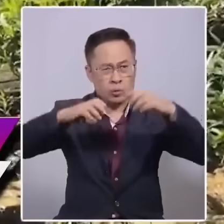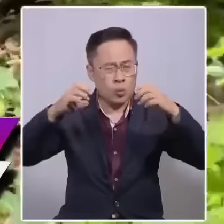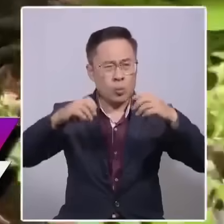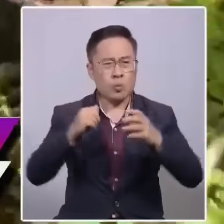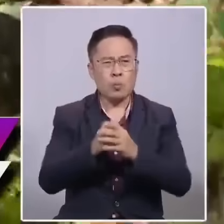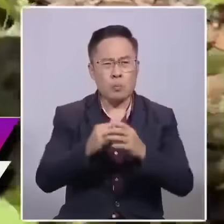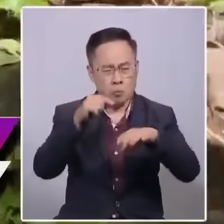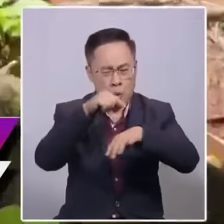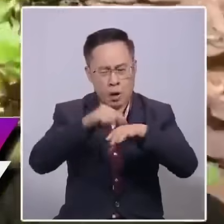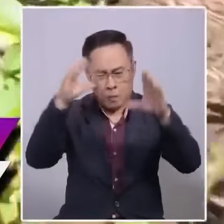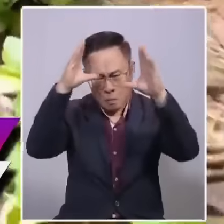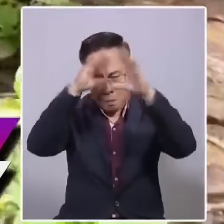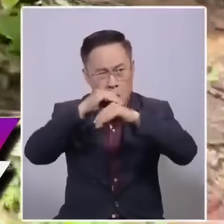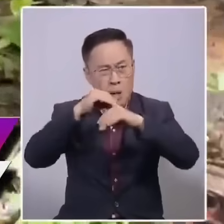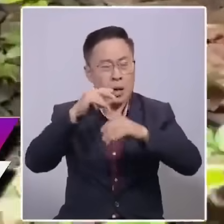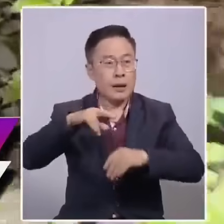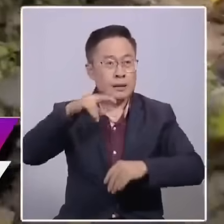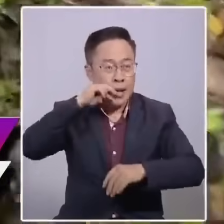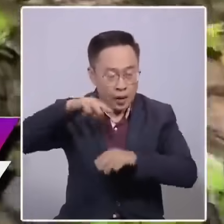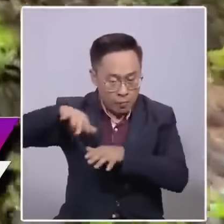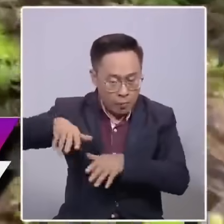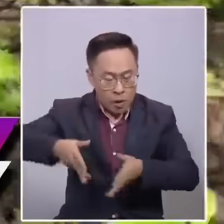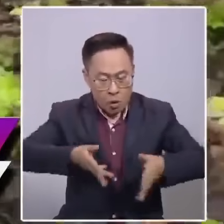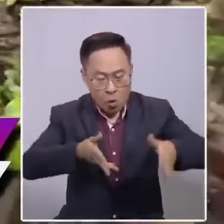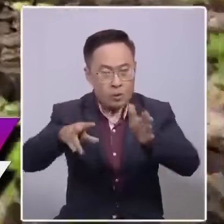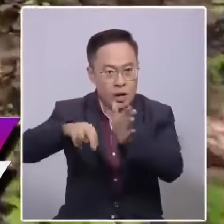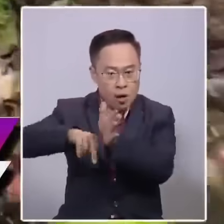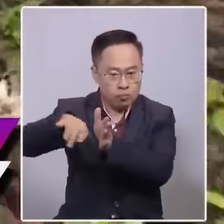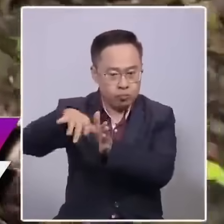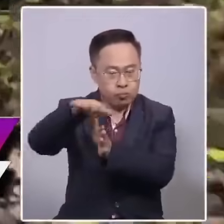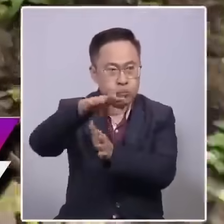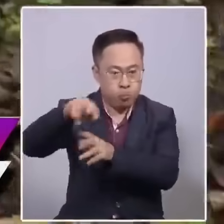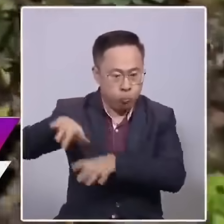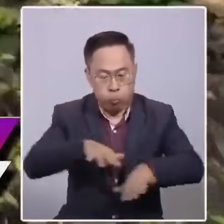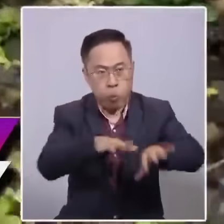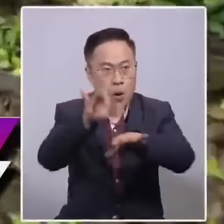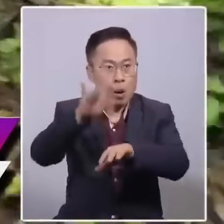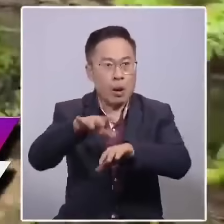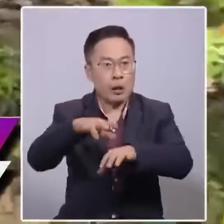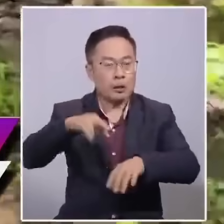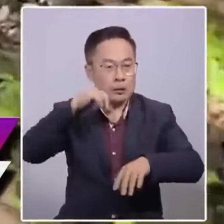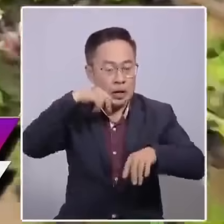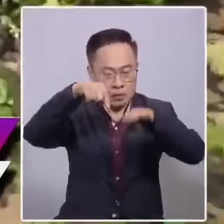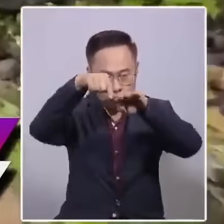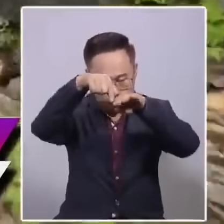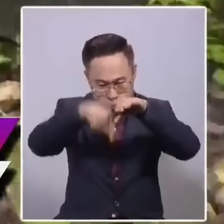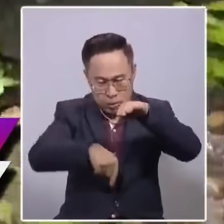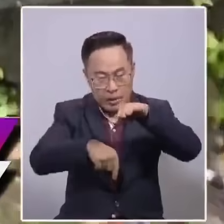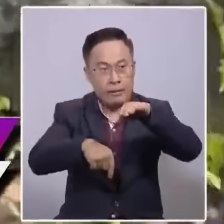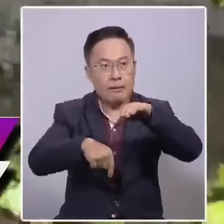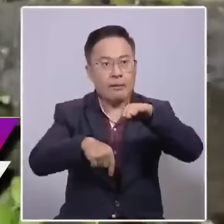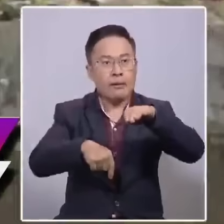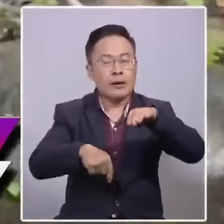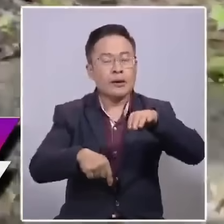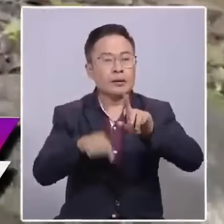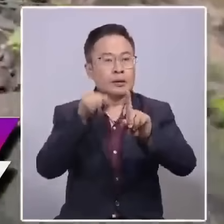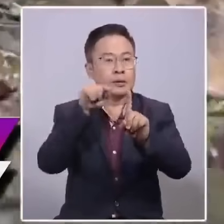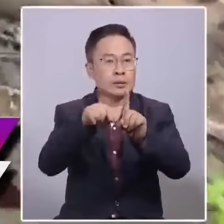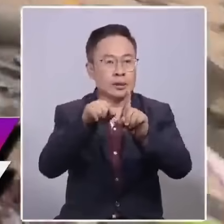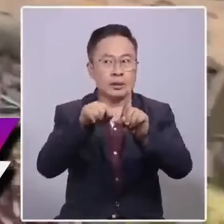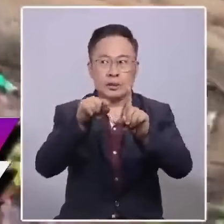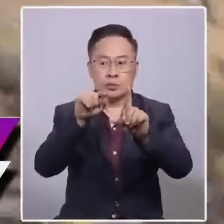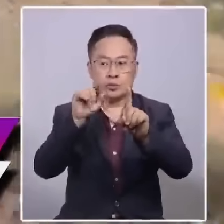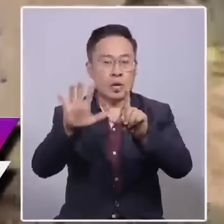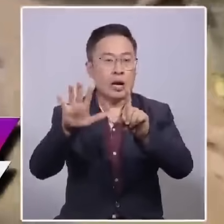ก็ฟ้าก็เริ่มมืดแล้วน้ำในลำคลองนะครับก็ไหลเชี่ยวมากมีความลึกเนี่ยอย่างที่น้องหนอยแน่บอกไปนึกลึกประมาณ 1